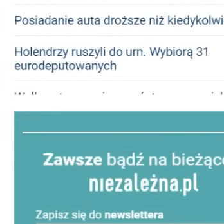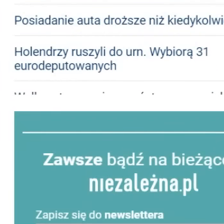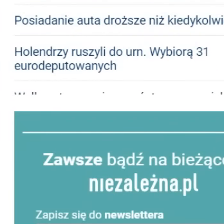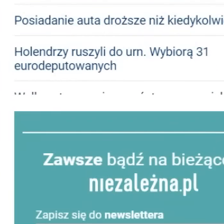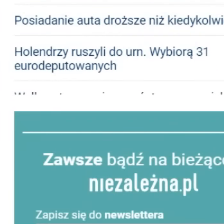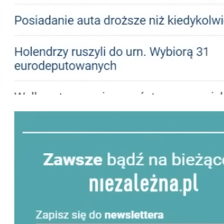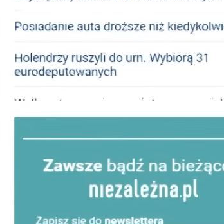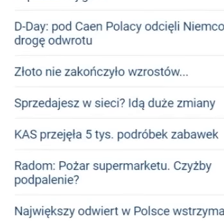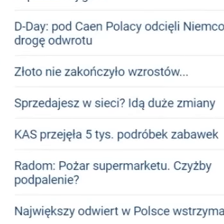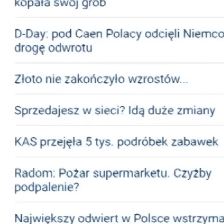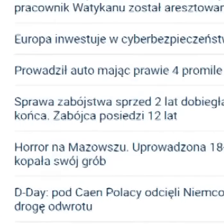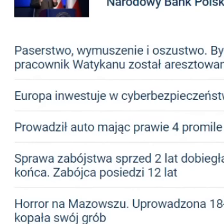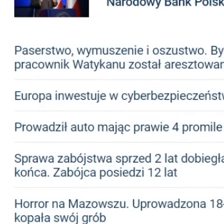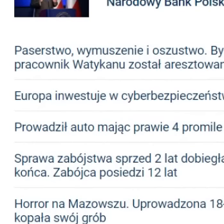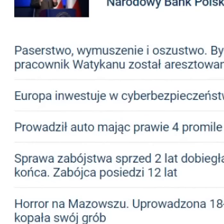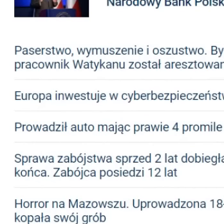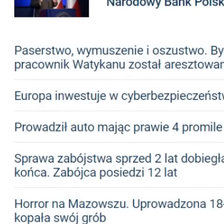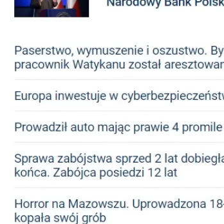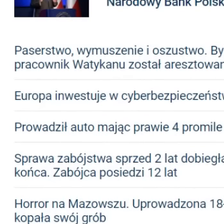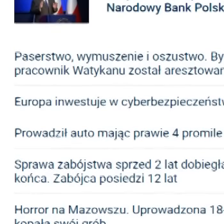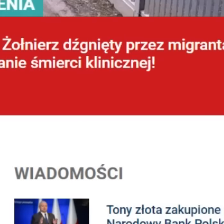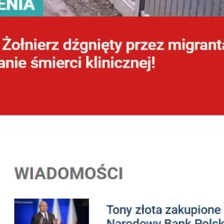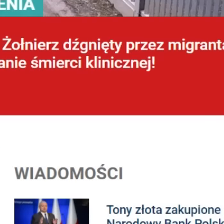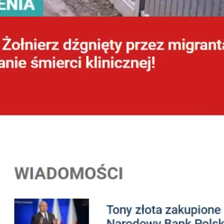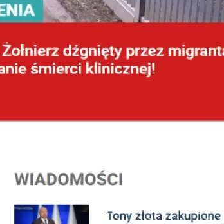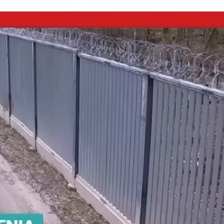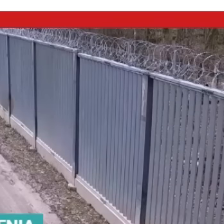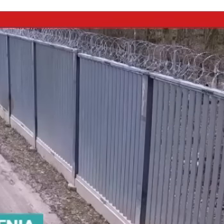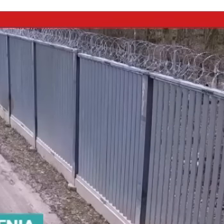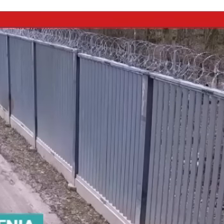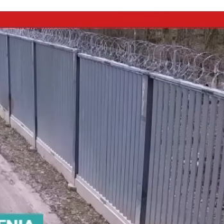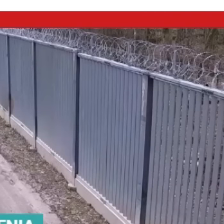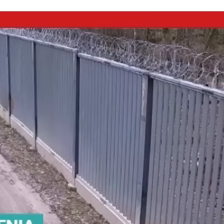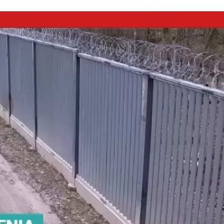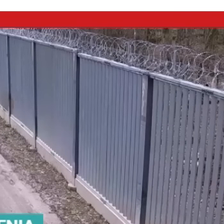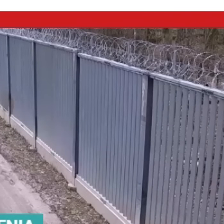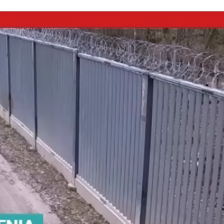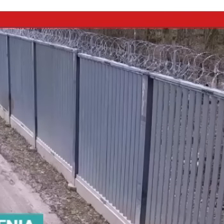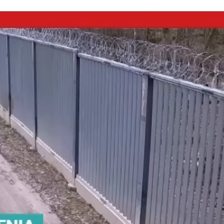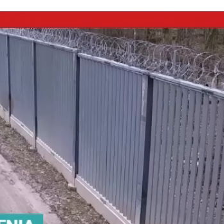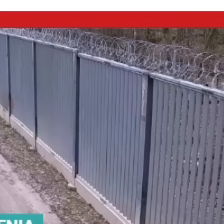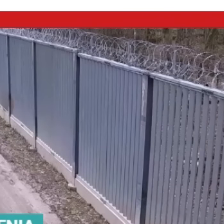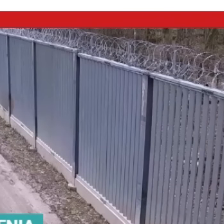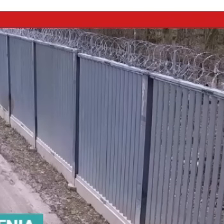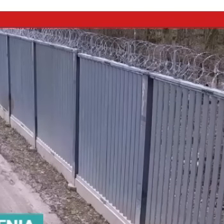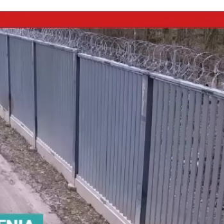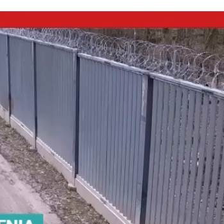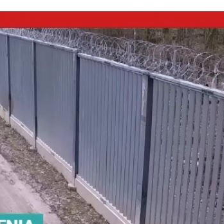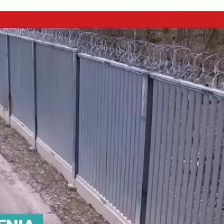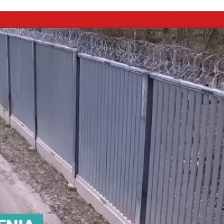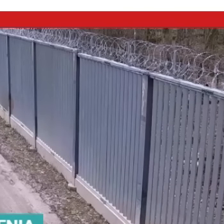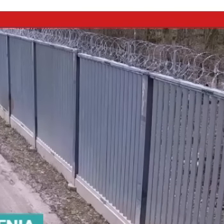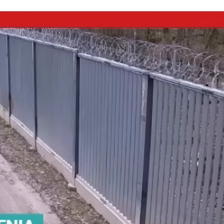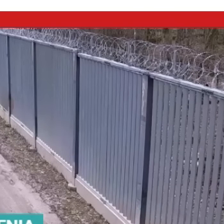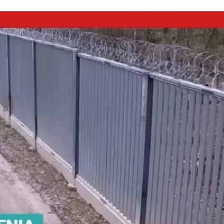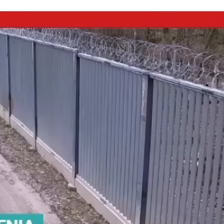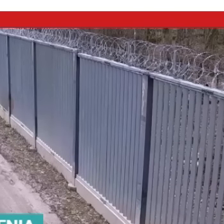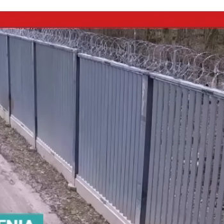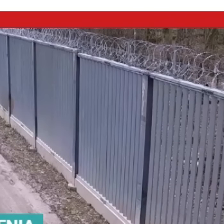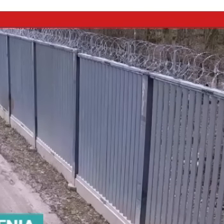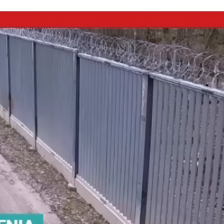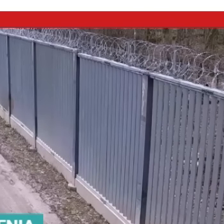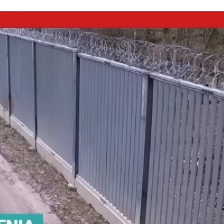zostali przez polski rząd poinstruowani, przez polskie kierownictwo armii. Czego możemy się spodziewać